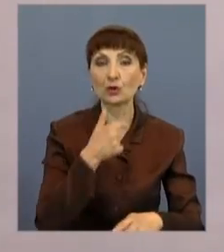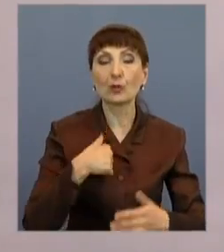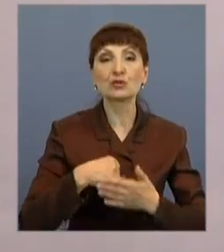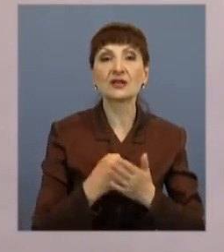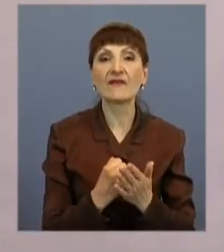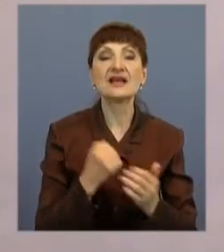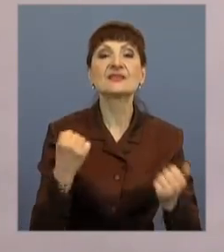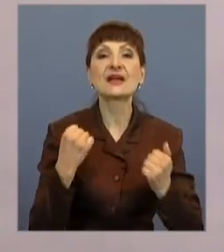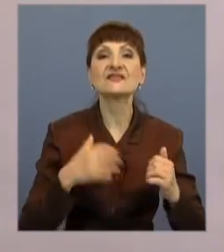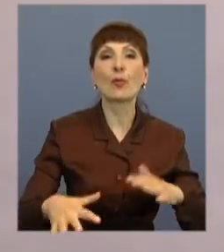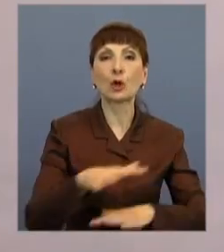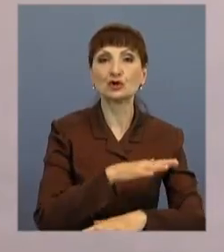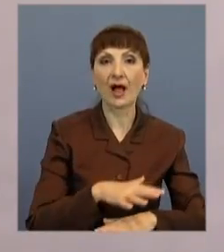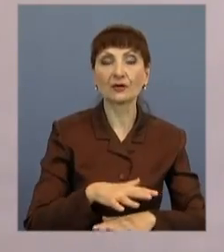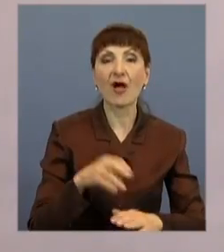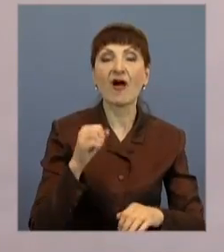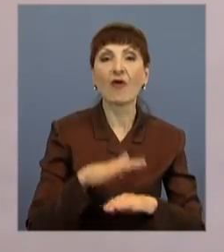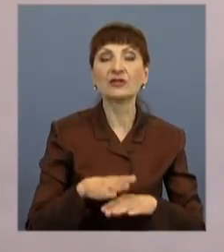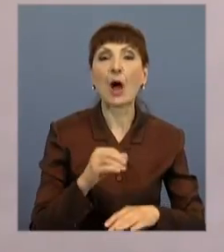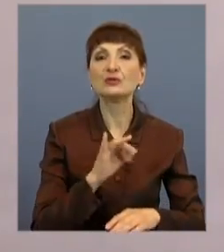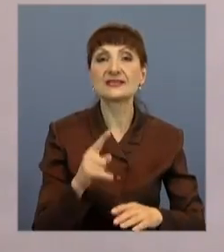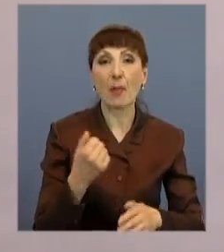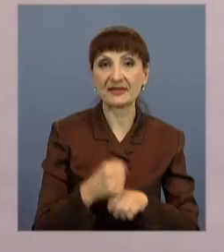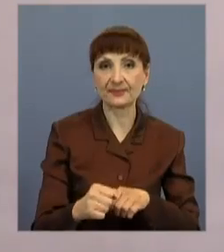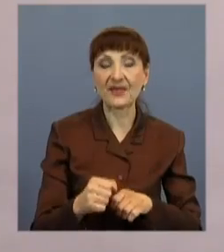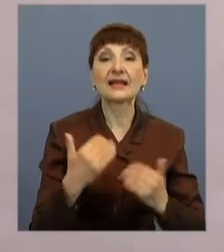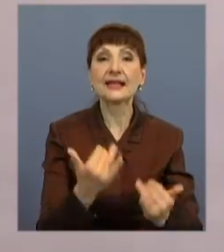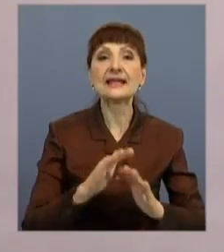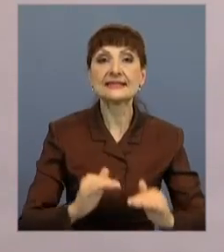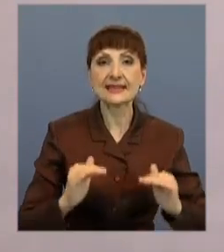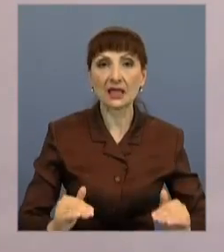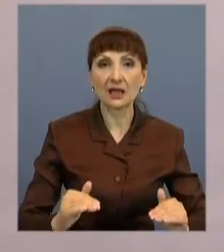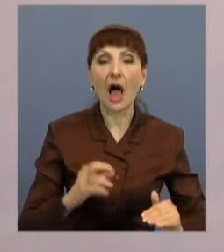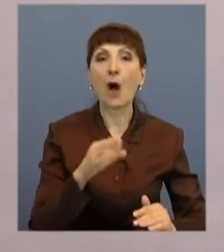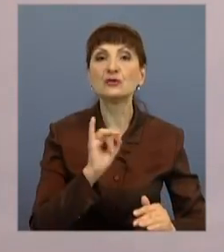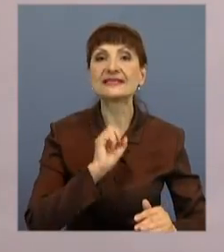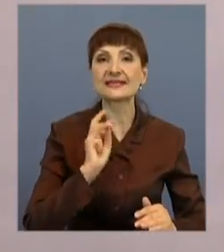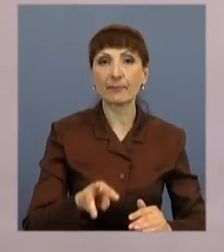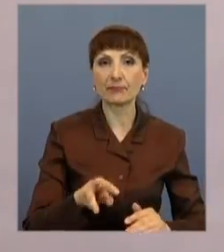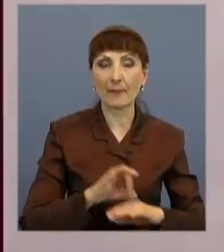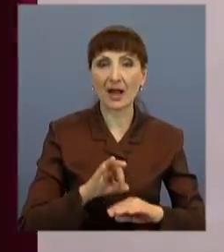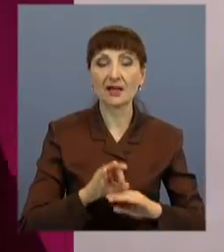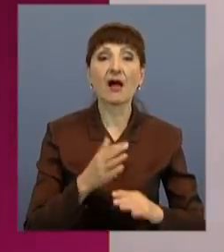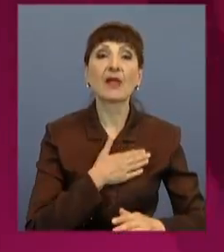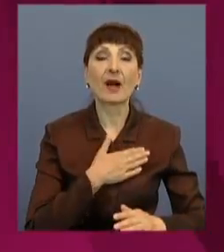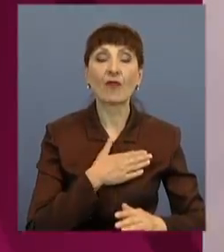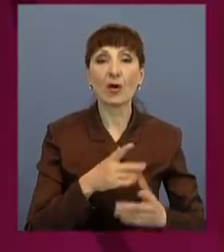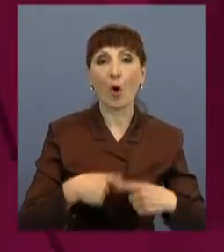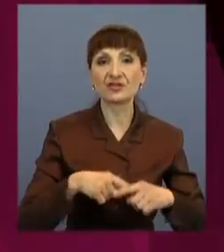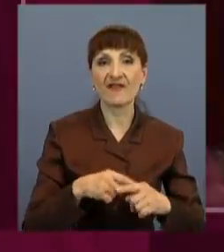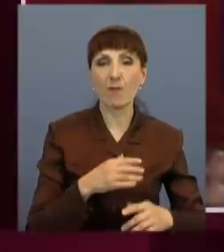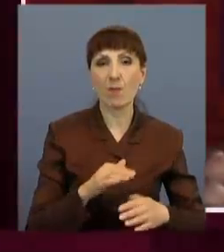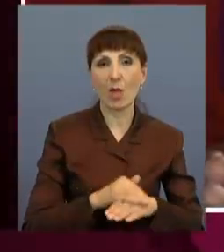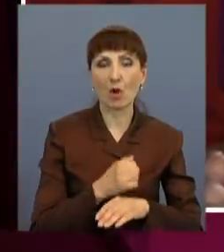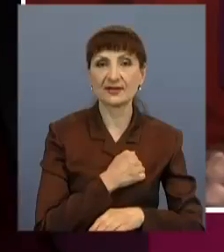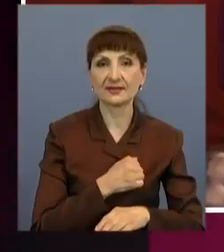устанавливаем спортивную площадку в фонде «Аутизм победим» для детей с аутизмом, добровольное общество «Милосердие».